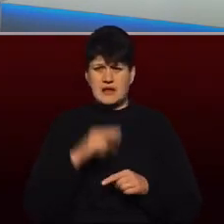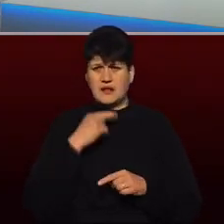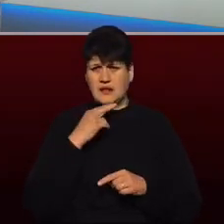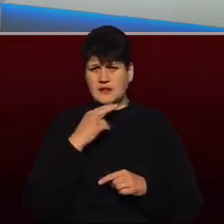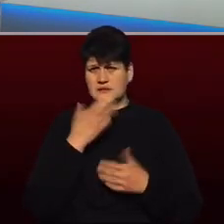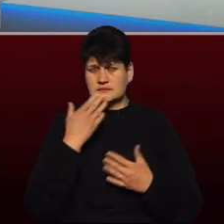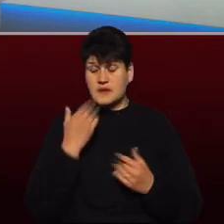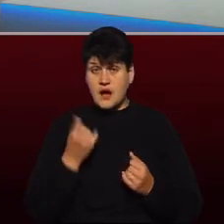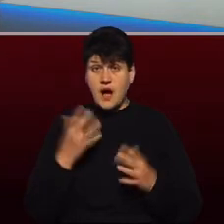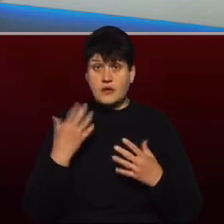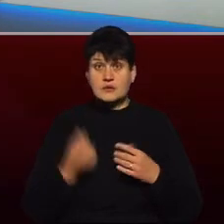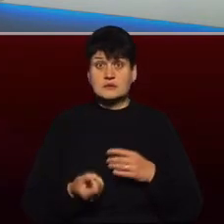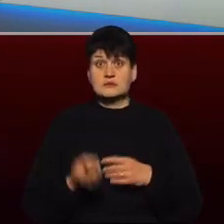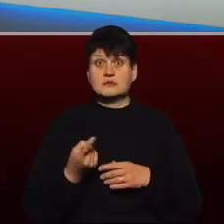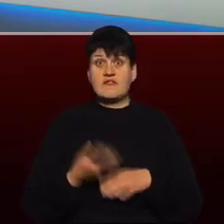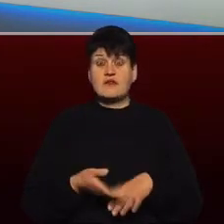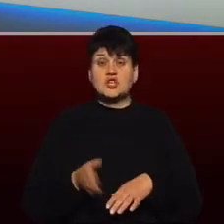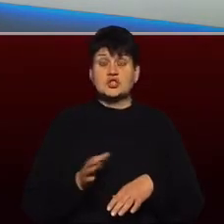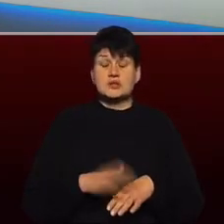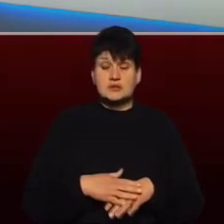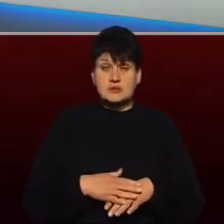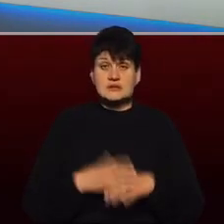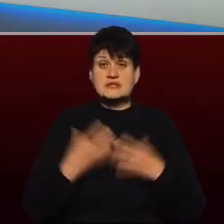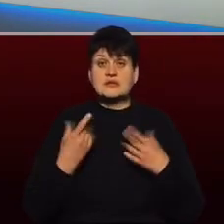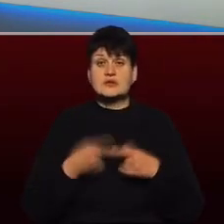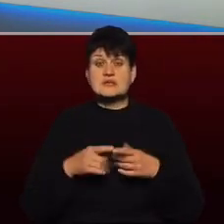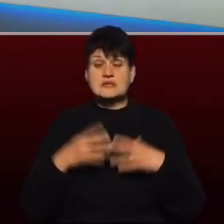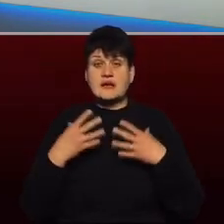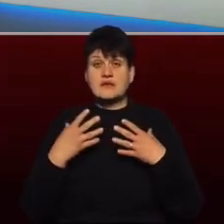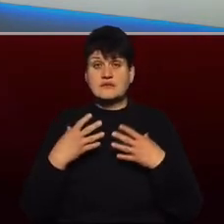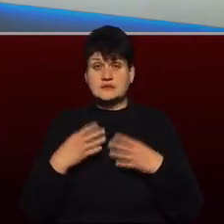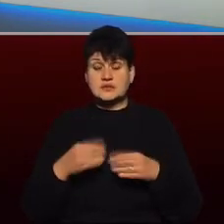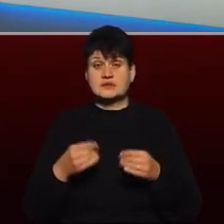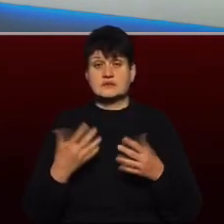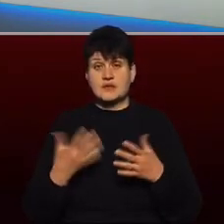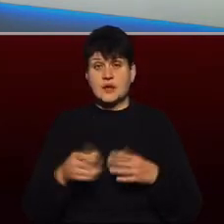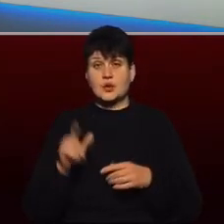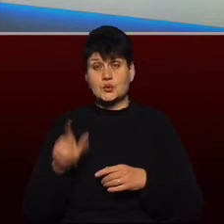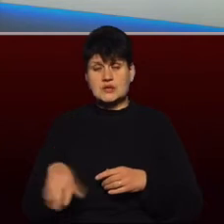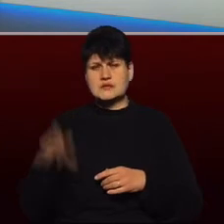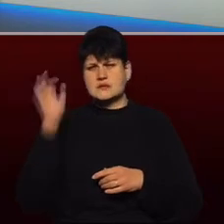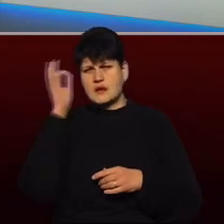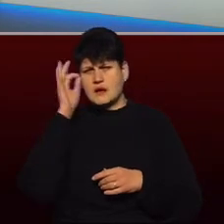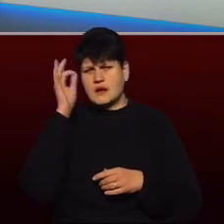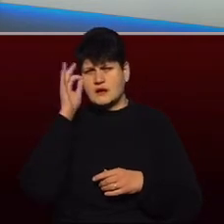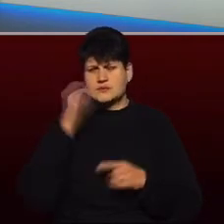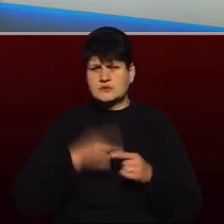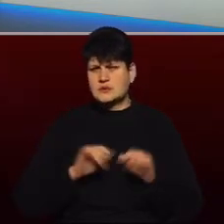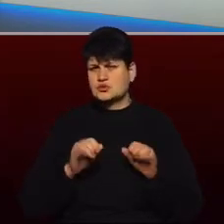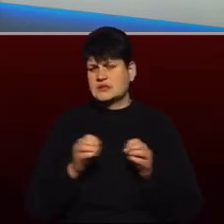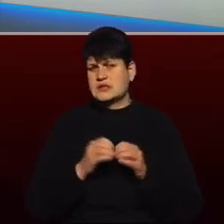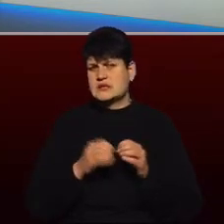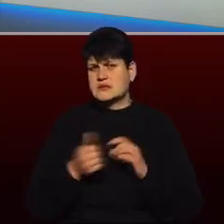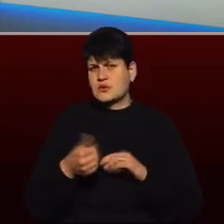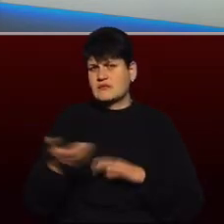виявляється вкрай важкі, звичайно, що це вже не рік у цієї людини симптоматики, і людина вже згадує, ага, ну це років, може, 10 тому було, але такі випадки